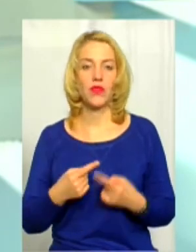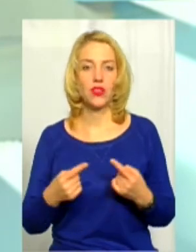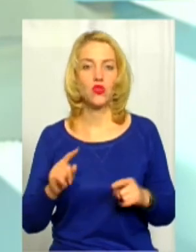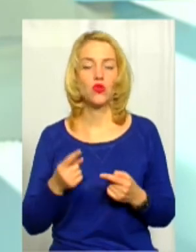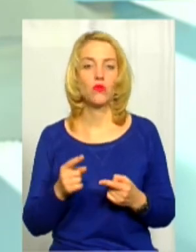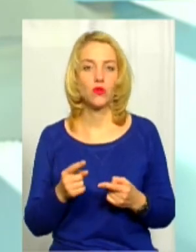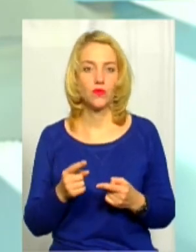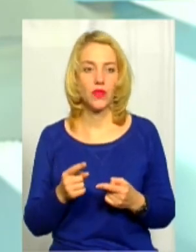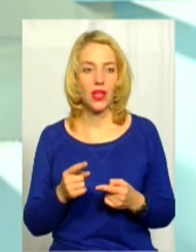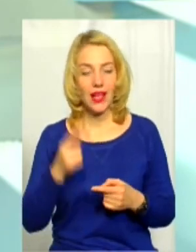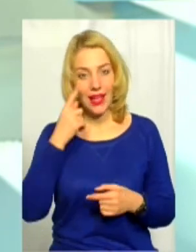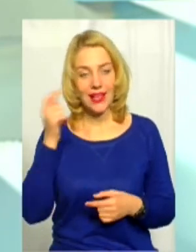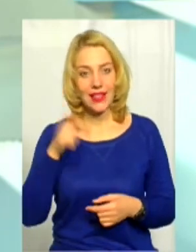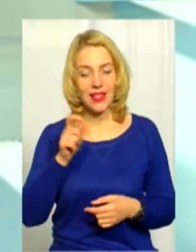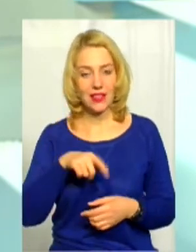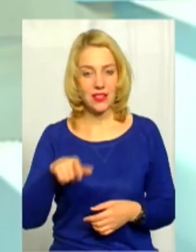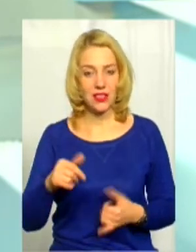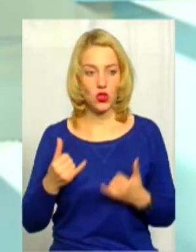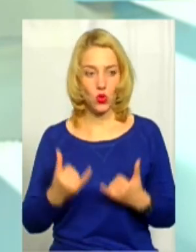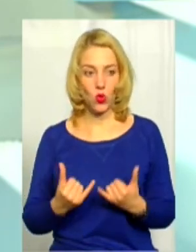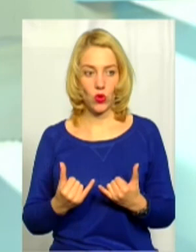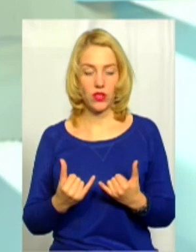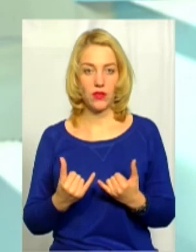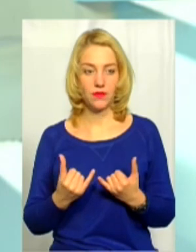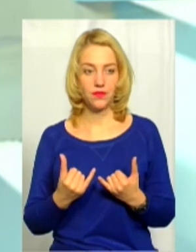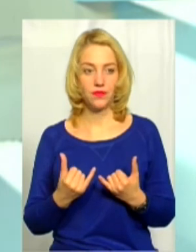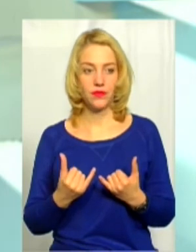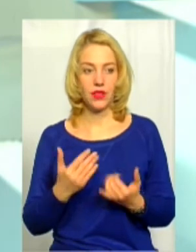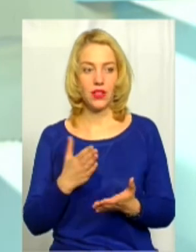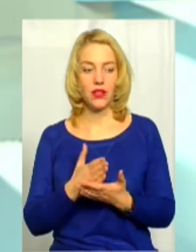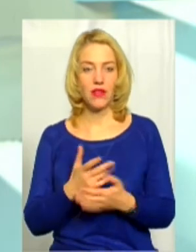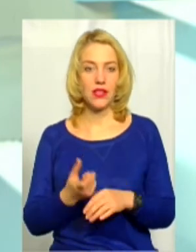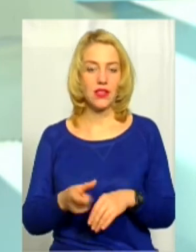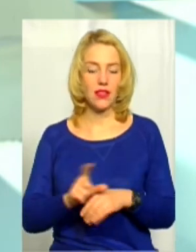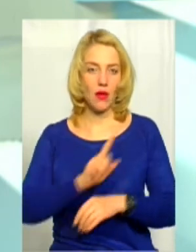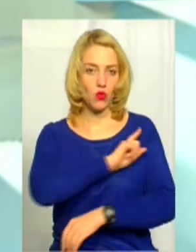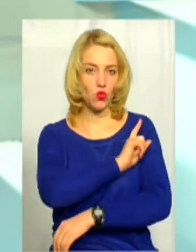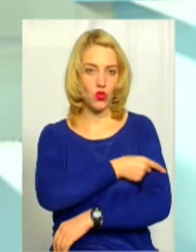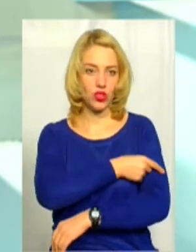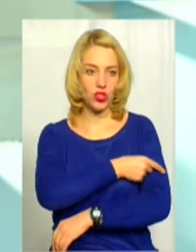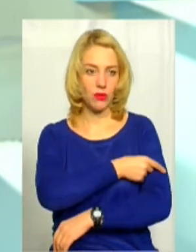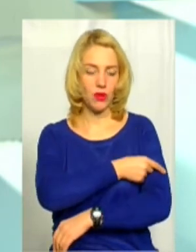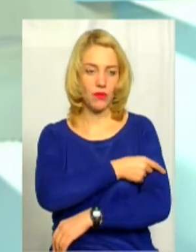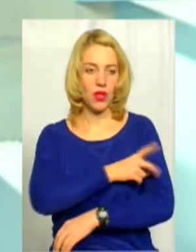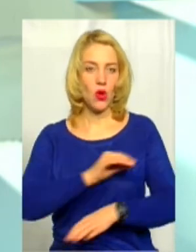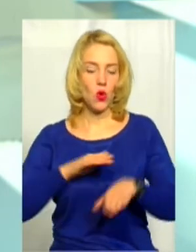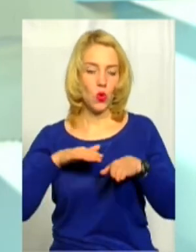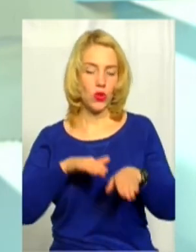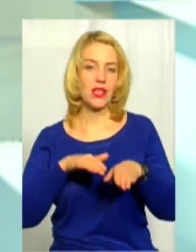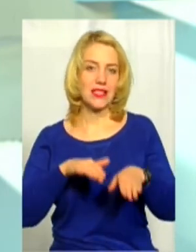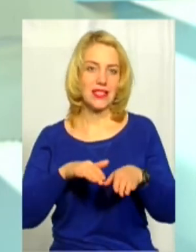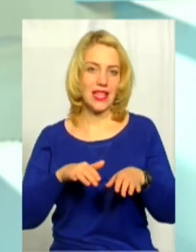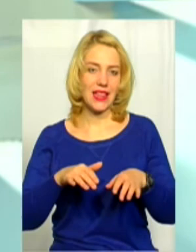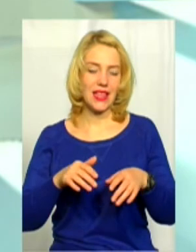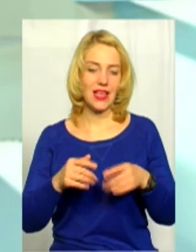ласка, чому китайці сьогодні являються найпотужнішими в текстильних виробах? І не